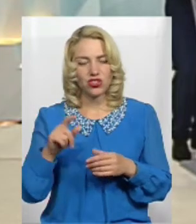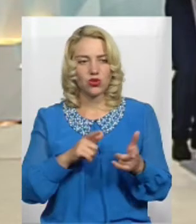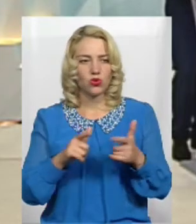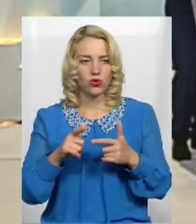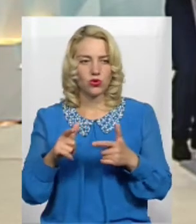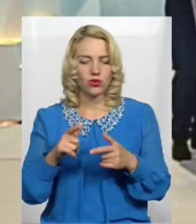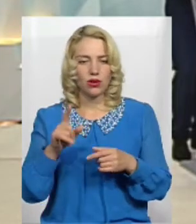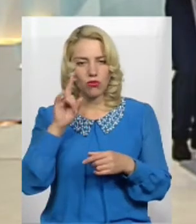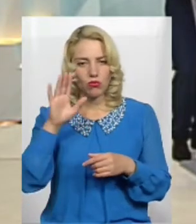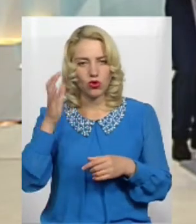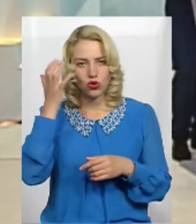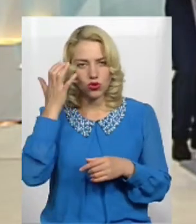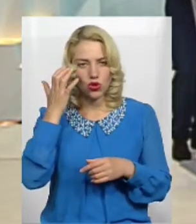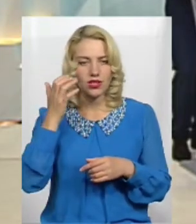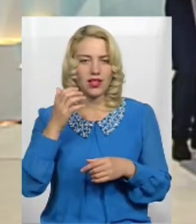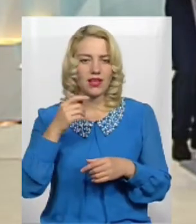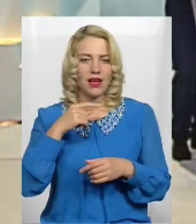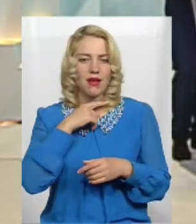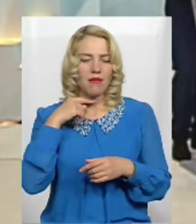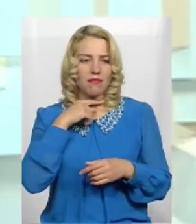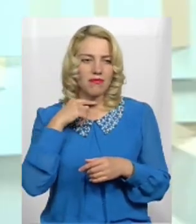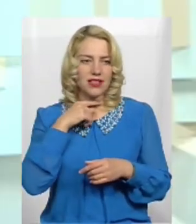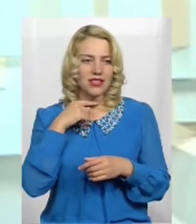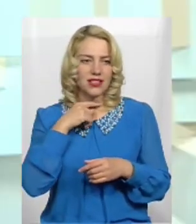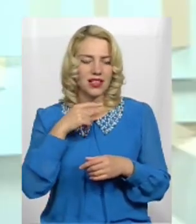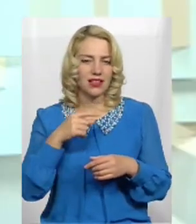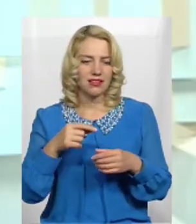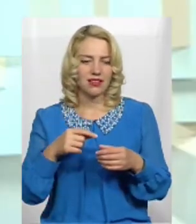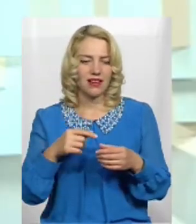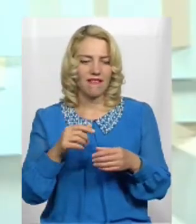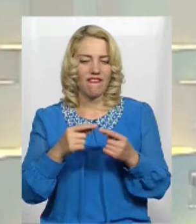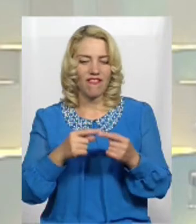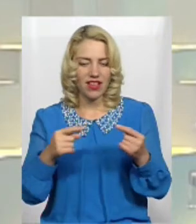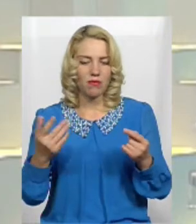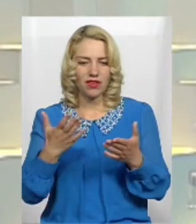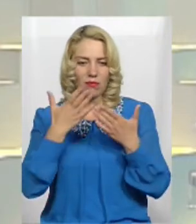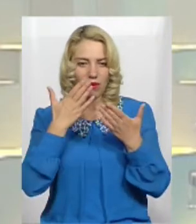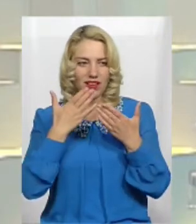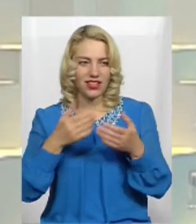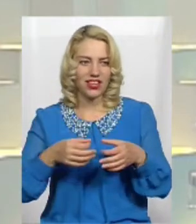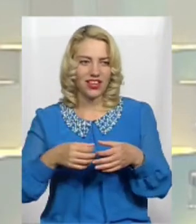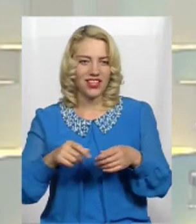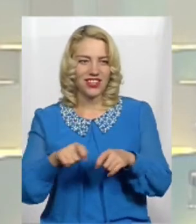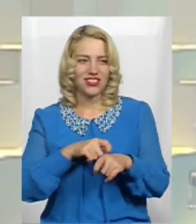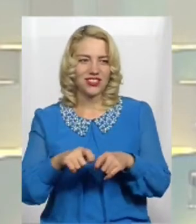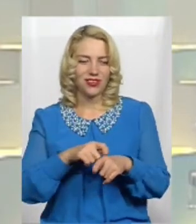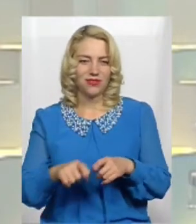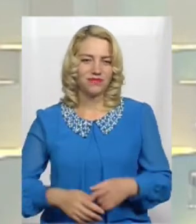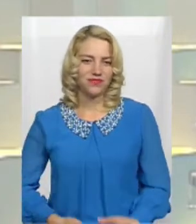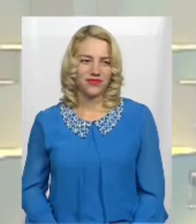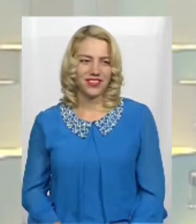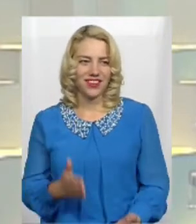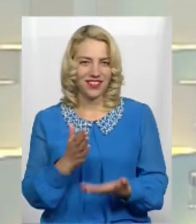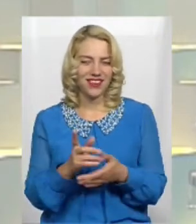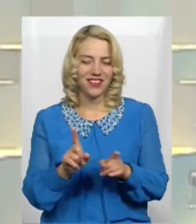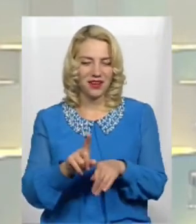готують популярний чорний м'ясний виріб, який дуже пахне часником? Популярний м'ясний виріб. Є